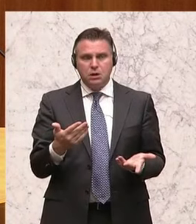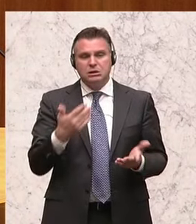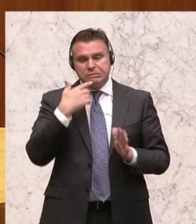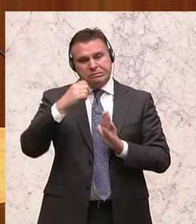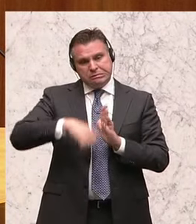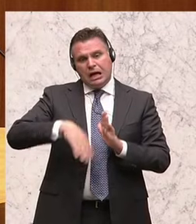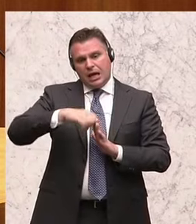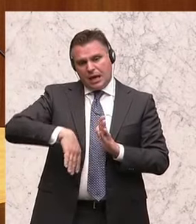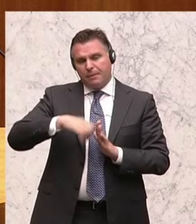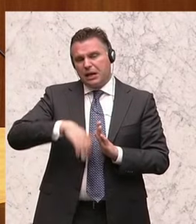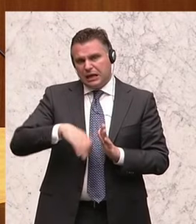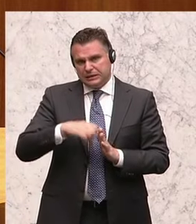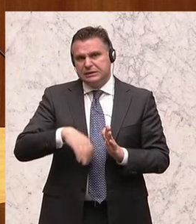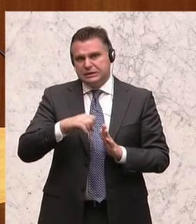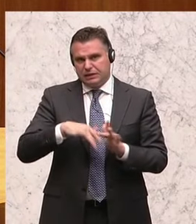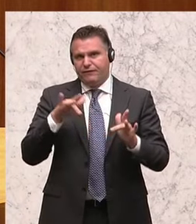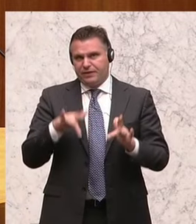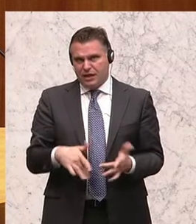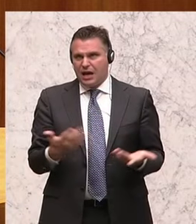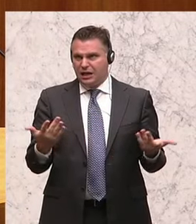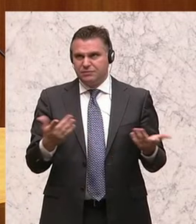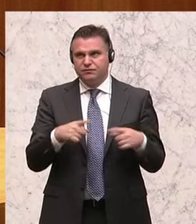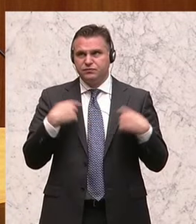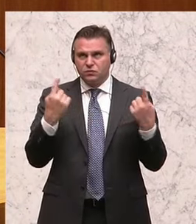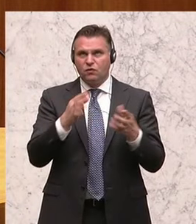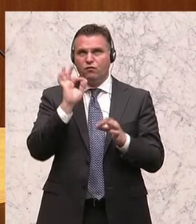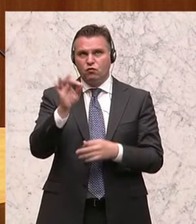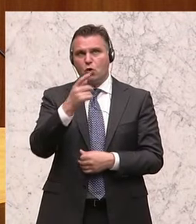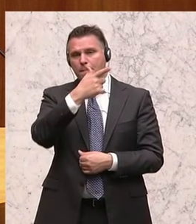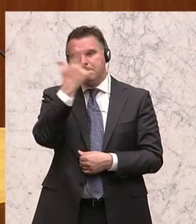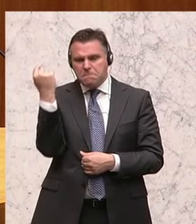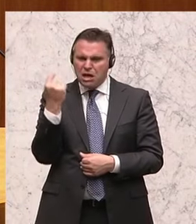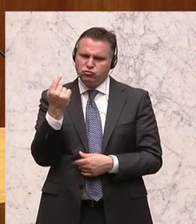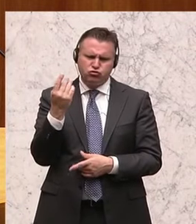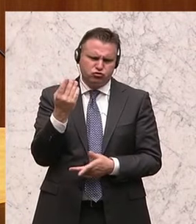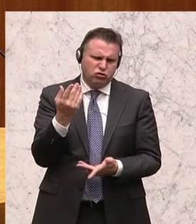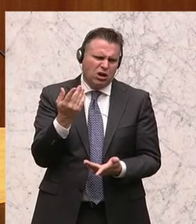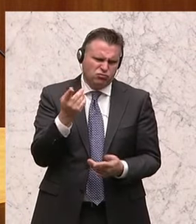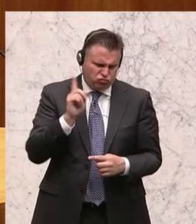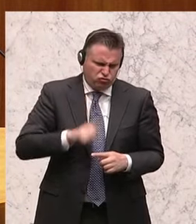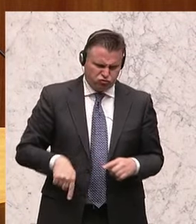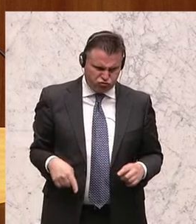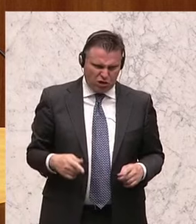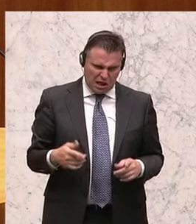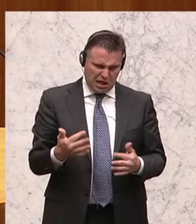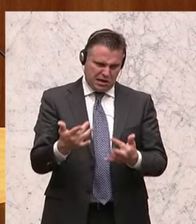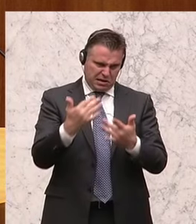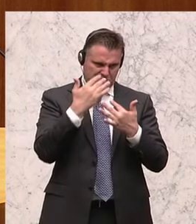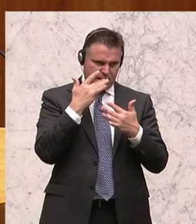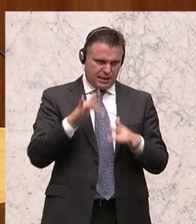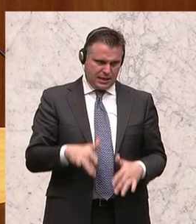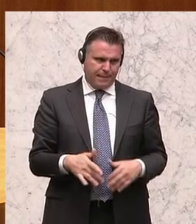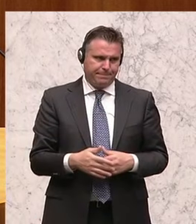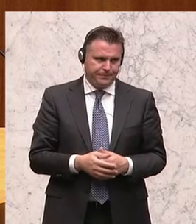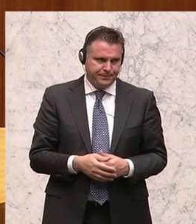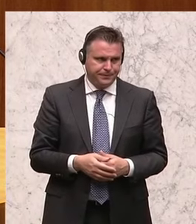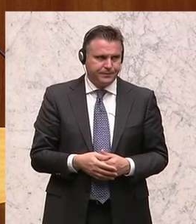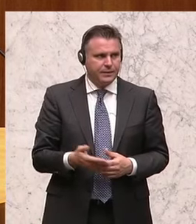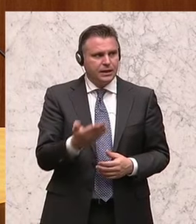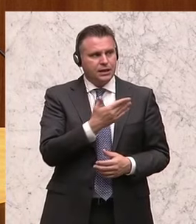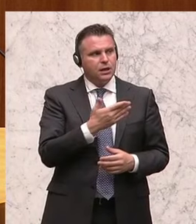die Abgase und alles das, was wieder angeblich die Menschen so behindert und so beeinträchtigt.